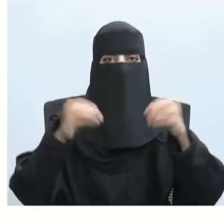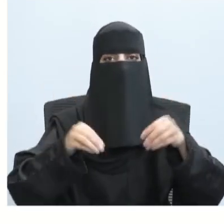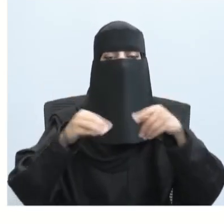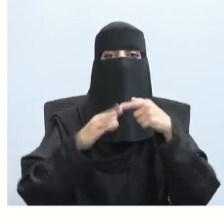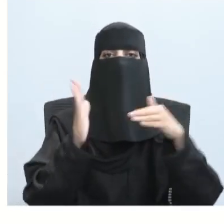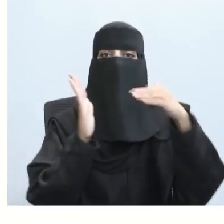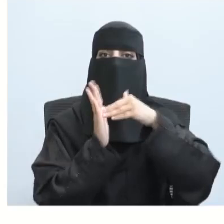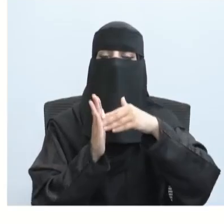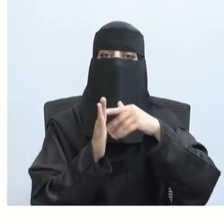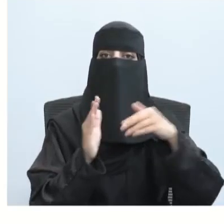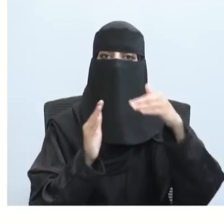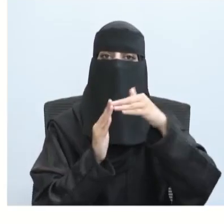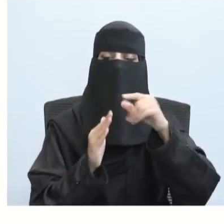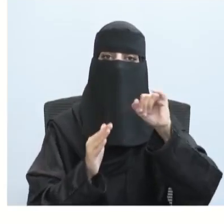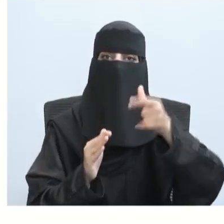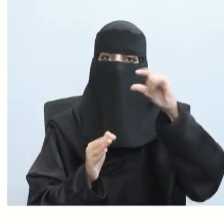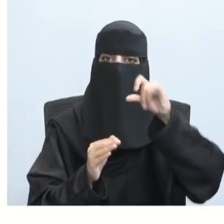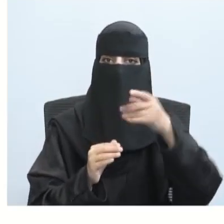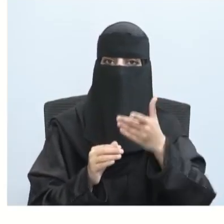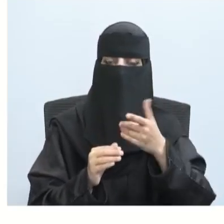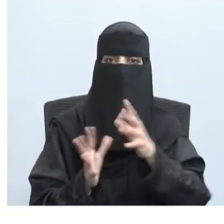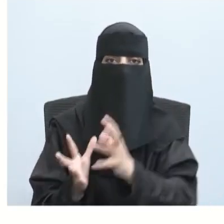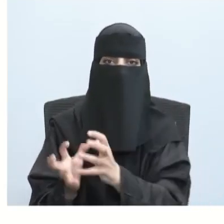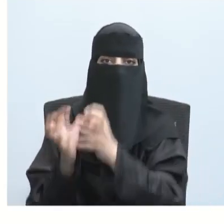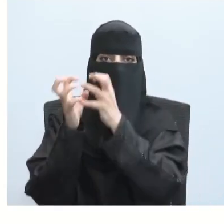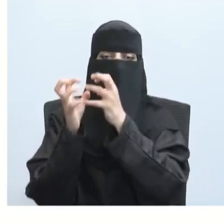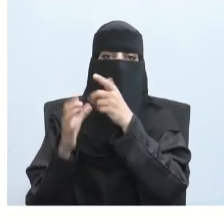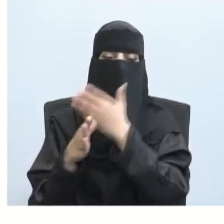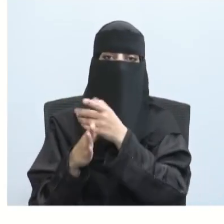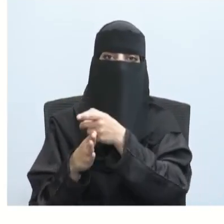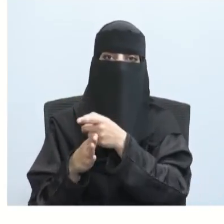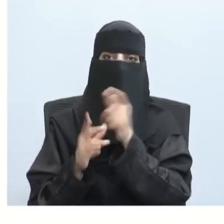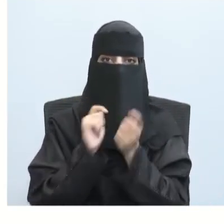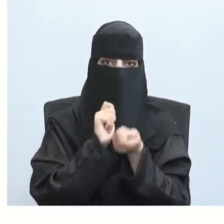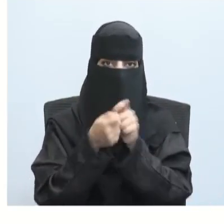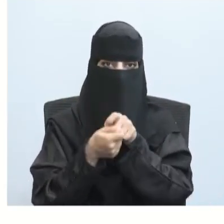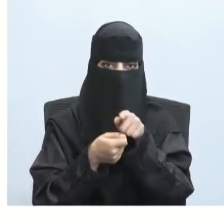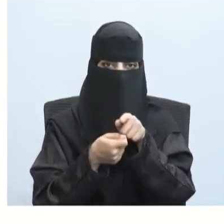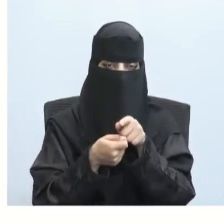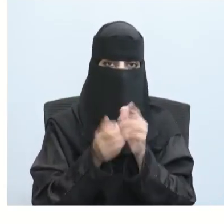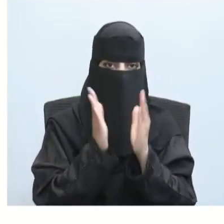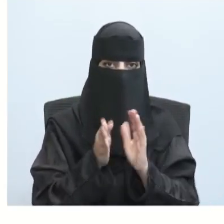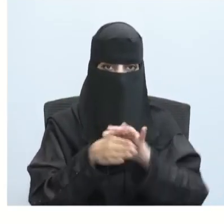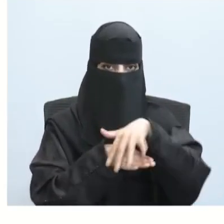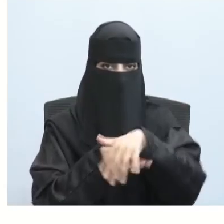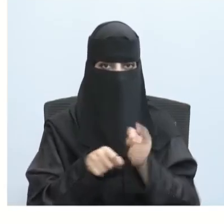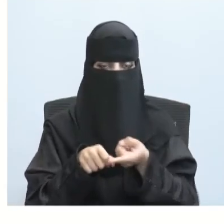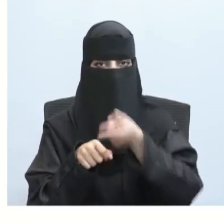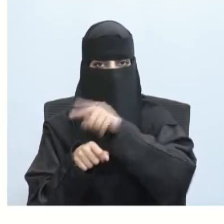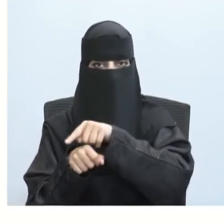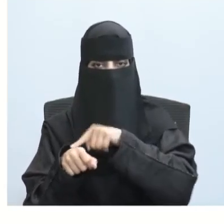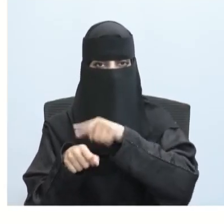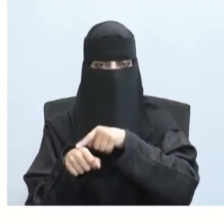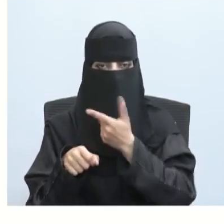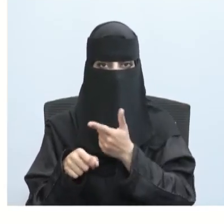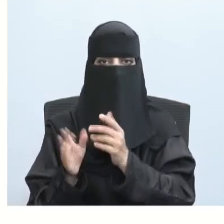حتى تصل الماده الى حاله التجمد وبالتالي تتحول هذه الماده السائله الى ما نسميه